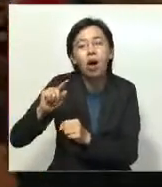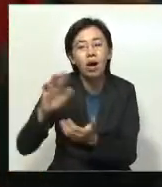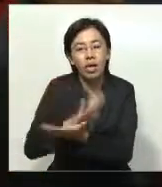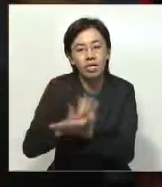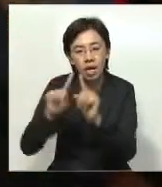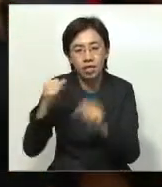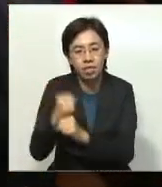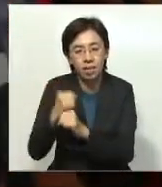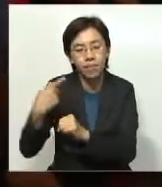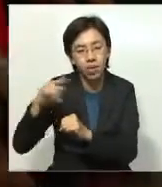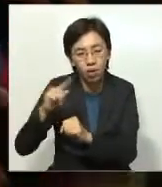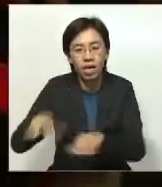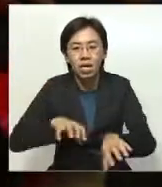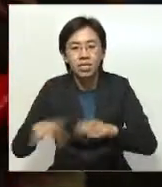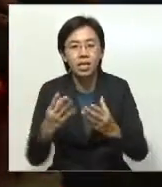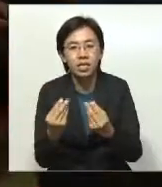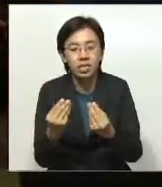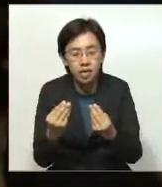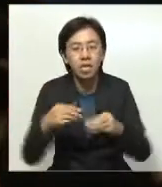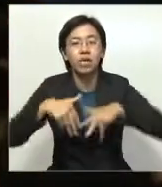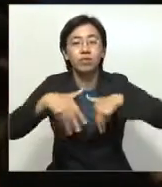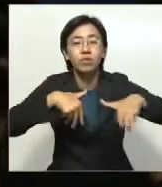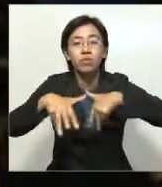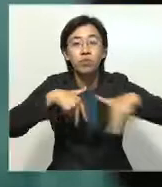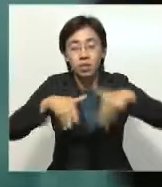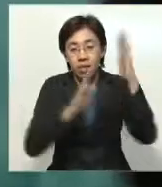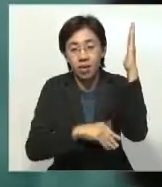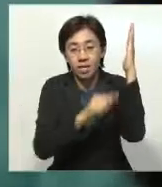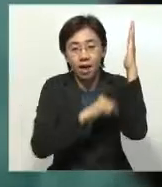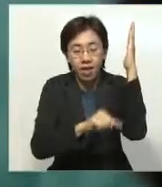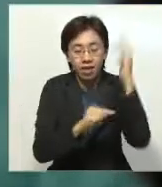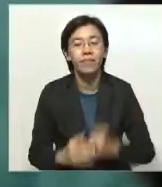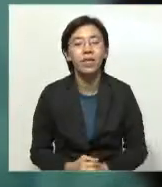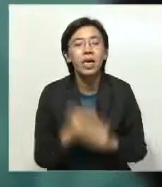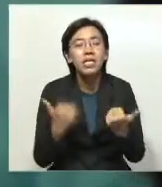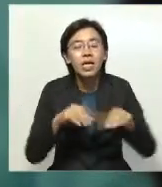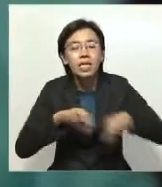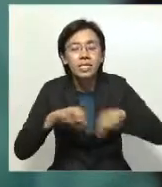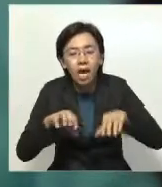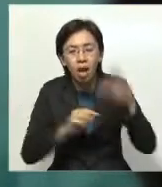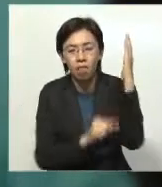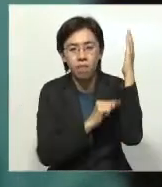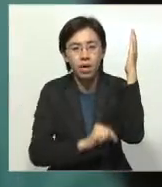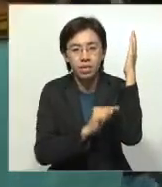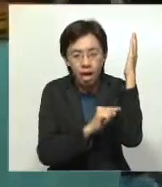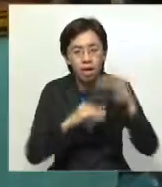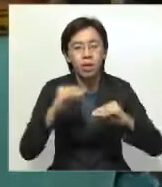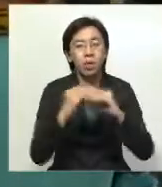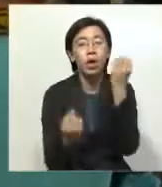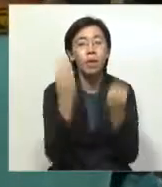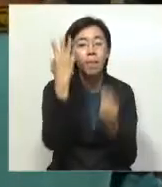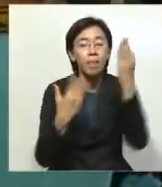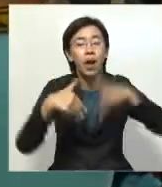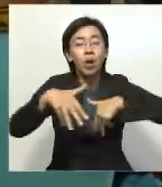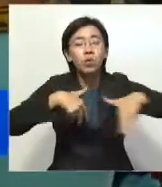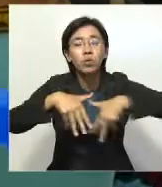พื้นที่เป้าหมายการจัดที่ดินทำกินให้ชุมชนในพื้นที่ภาคใต้และพิธีมอบหนังสือแสดงโครงการป่าชุมชนให้